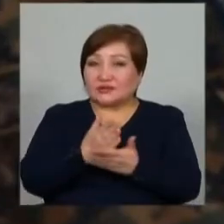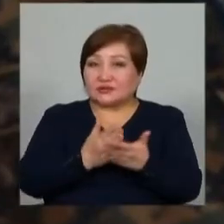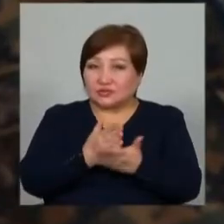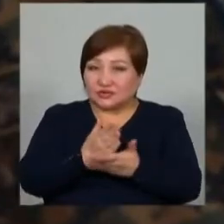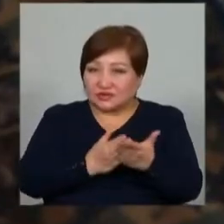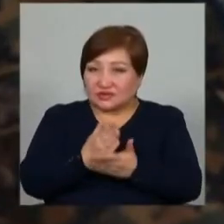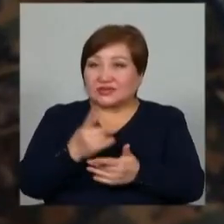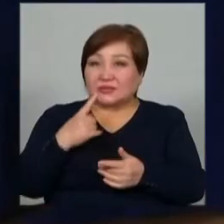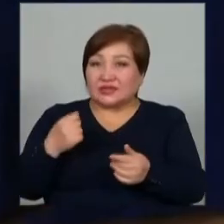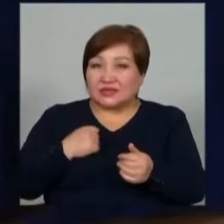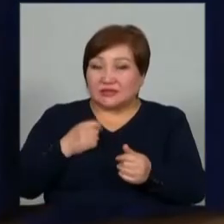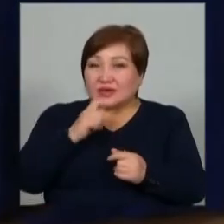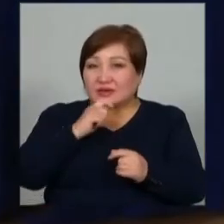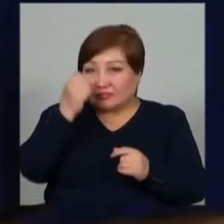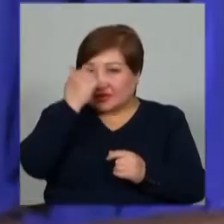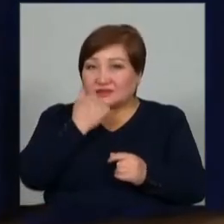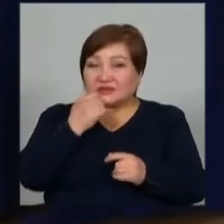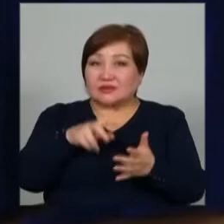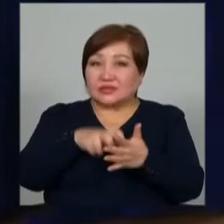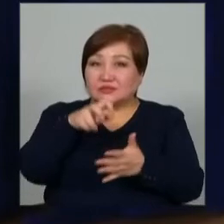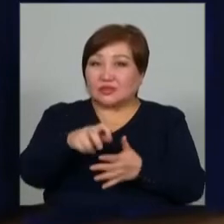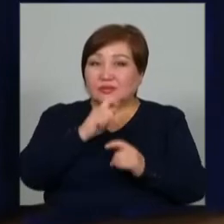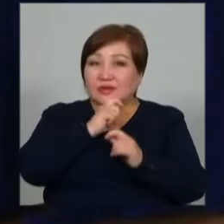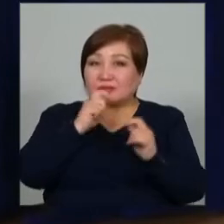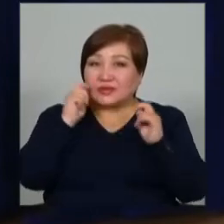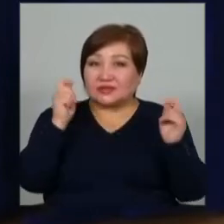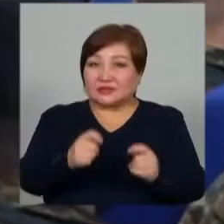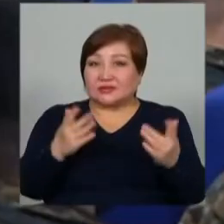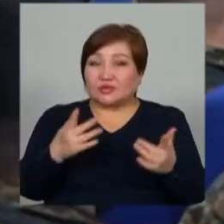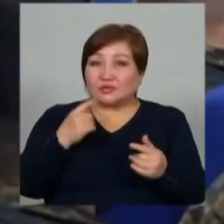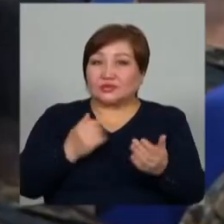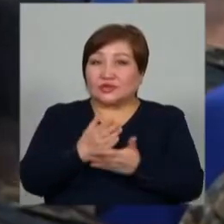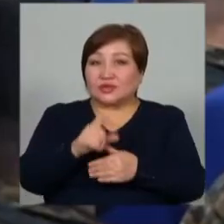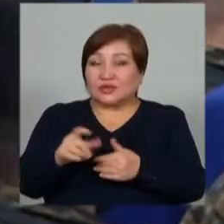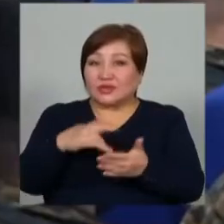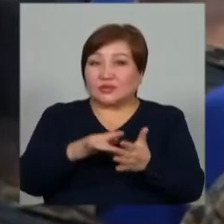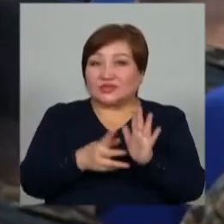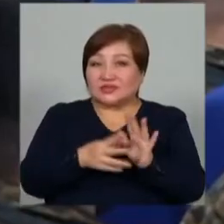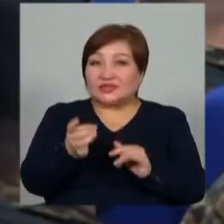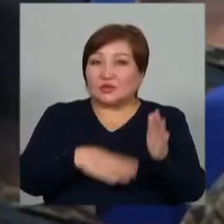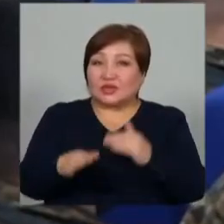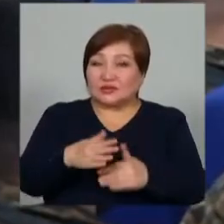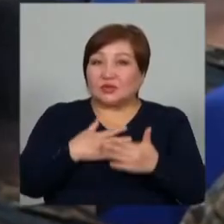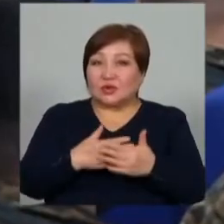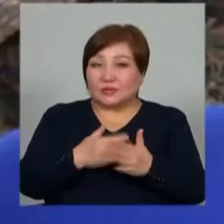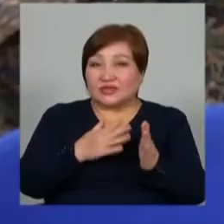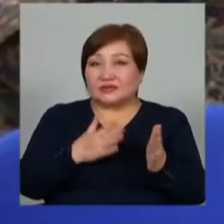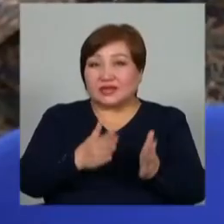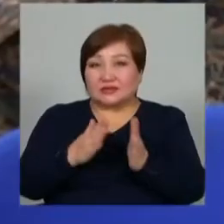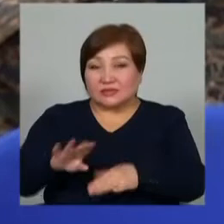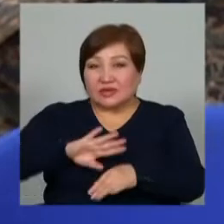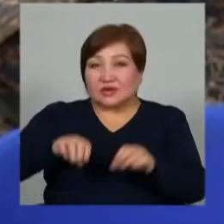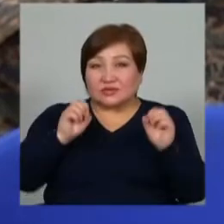сарбаздары алғыс хаттармен марапатталды. Бүгінде ұлттық ұланның жауынгерлері мегаполистің 8 ауданында қоғамдық тәртіп пен қауіпсіздікті